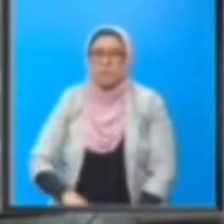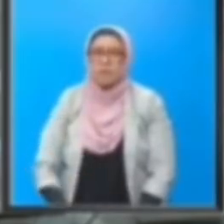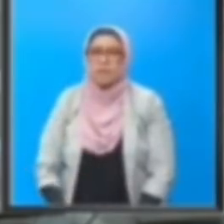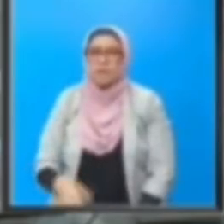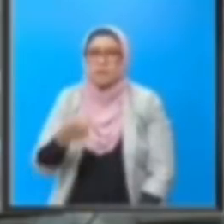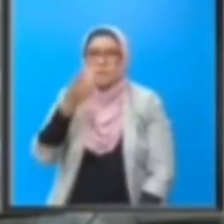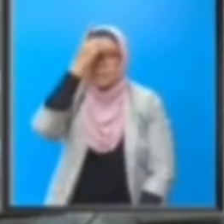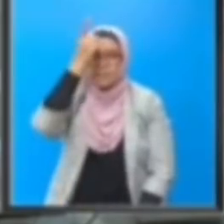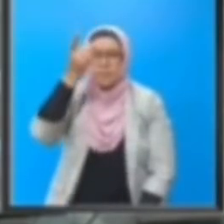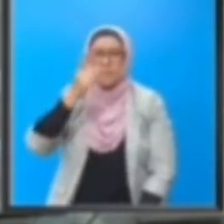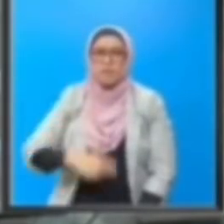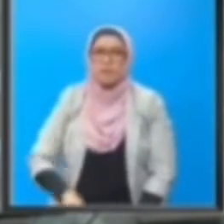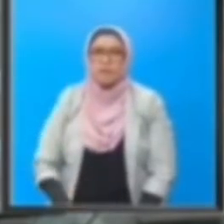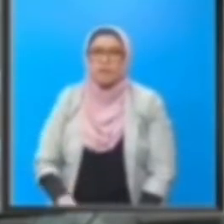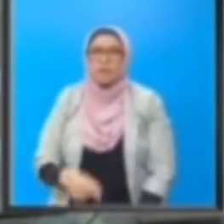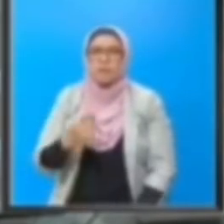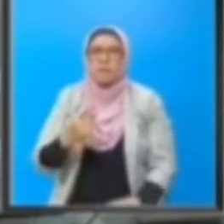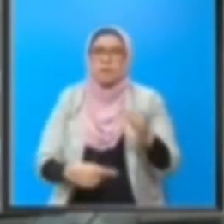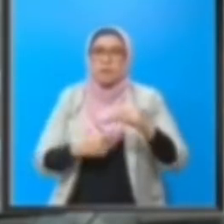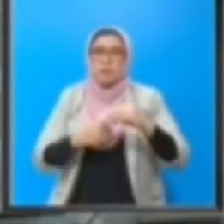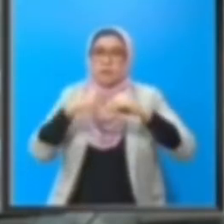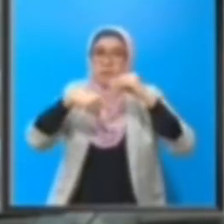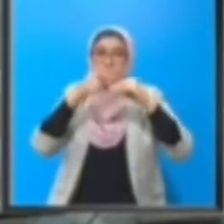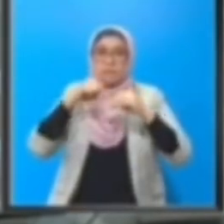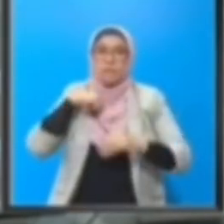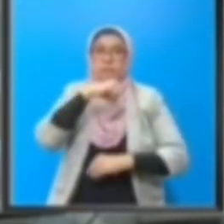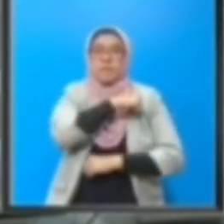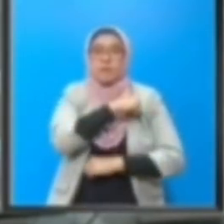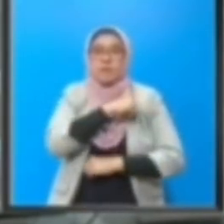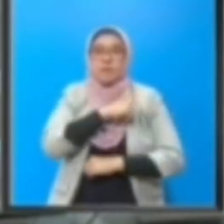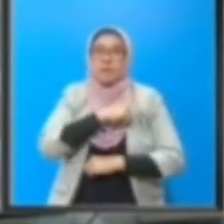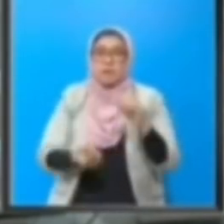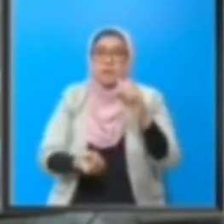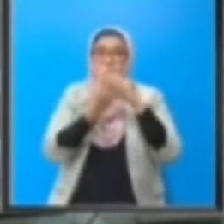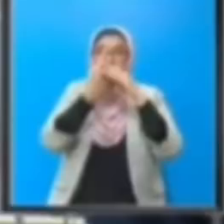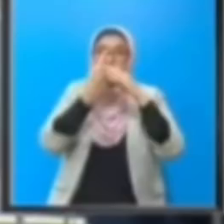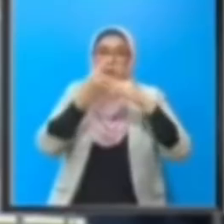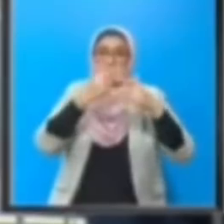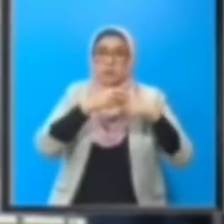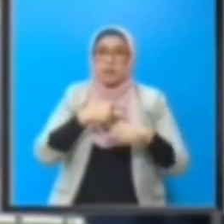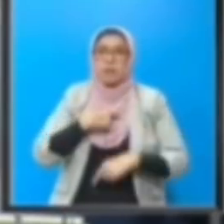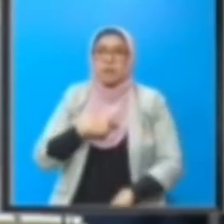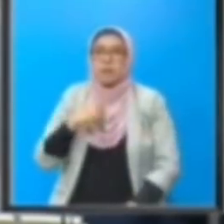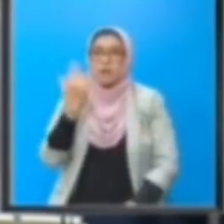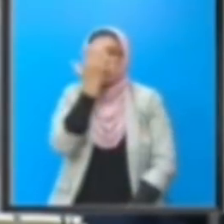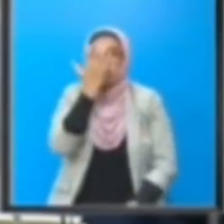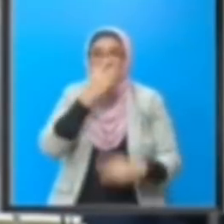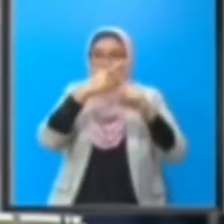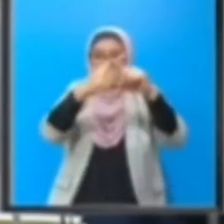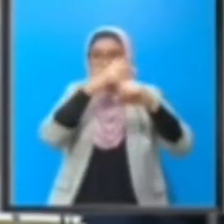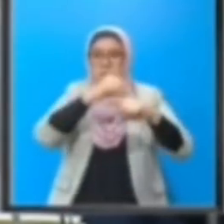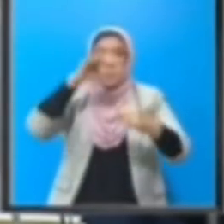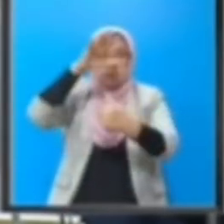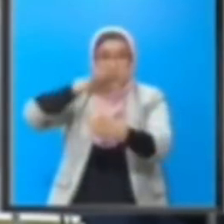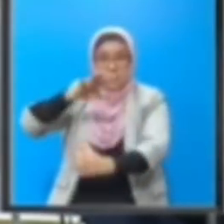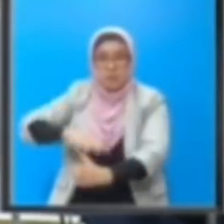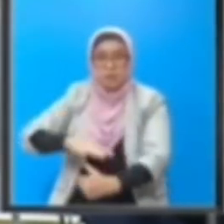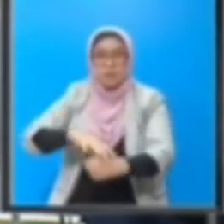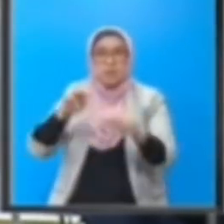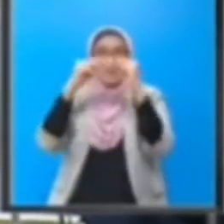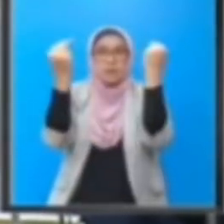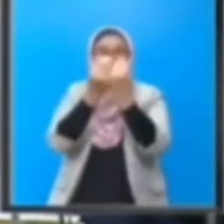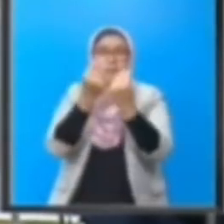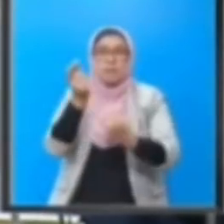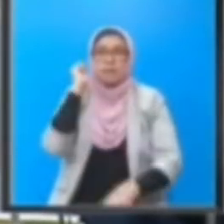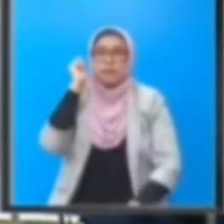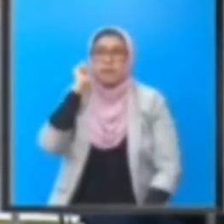yang mengeluarkan kenyataan yang mengelirukan Dewan yang boleh ditakrifkan sebagai menghina majlis. Dato' Speaker, tadi Yang Berhormat